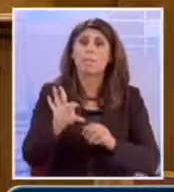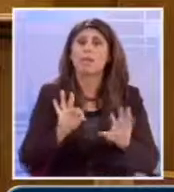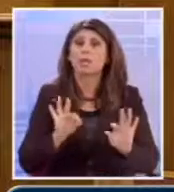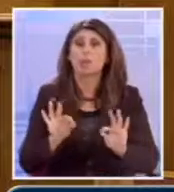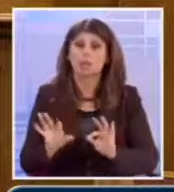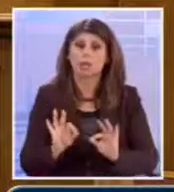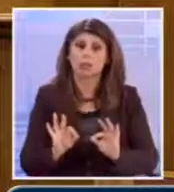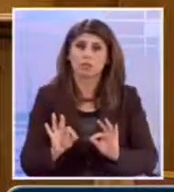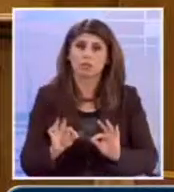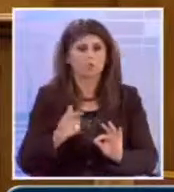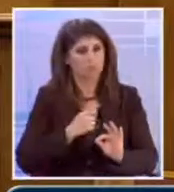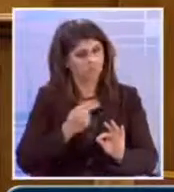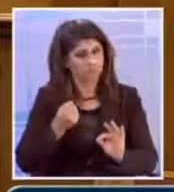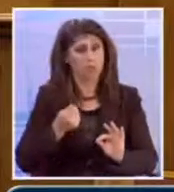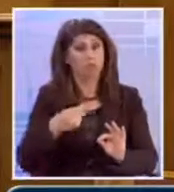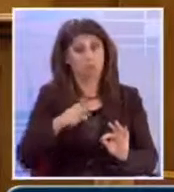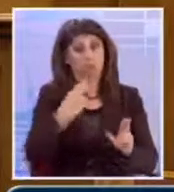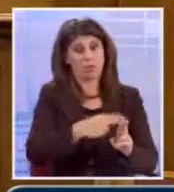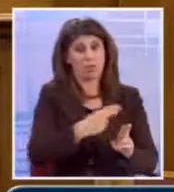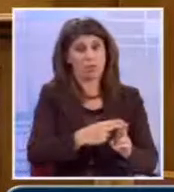που υπερεκτιμούν τον παράγοντα